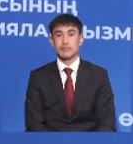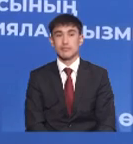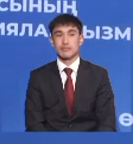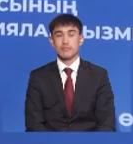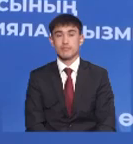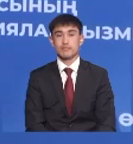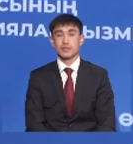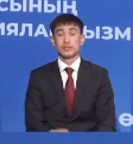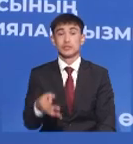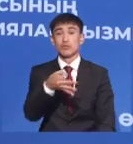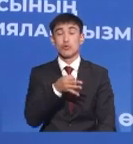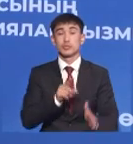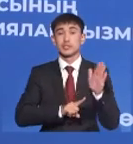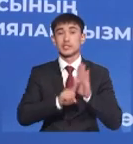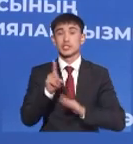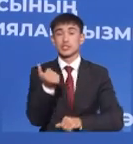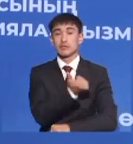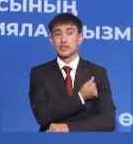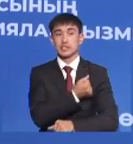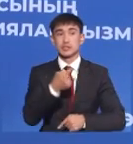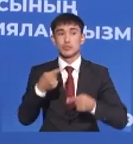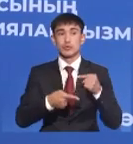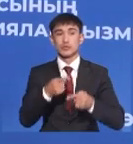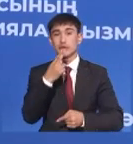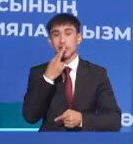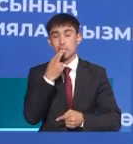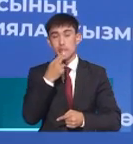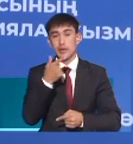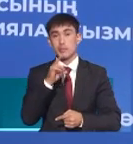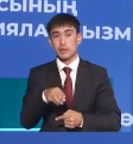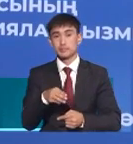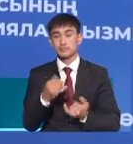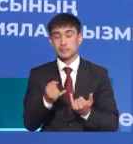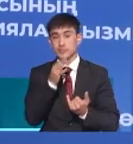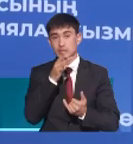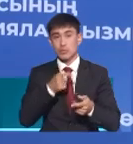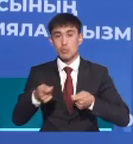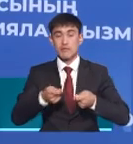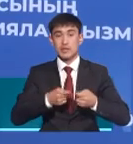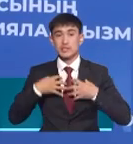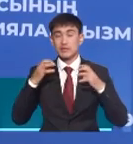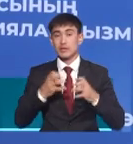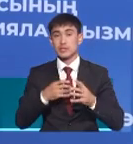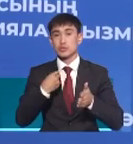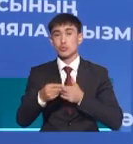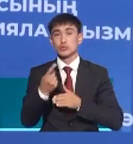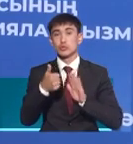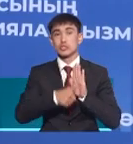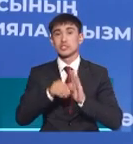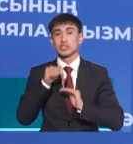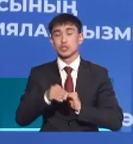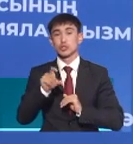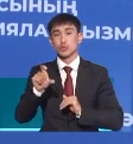В области у нас начата вакцинация против гриппа. В настоящее время управление здравоохранения закуплено 160 тысяч доз.